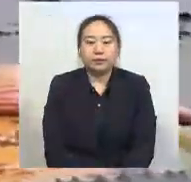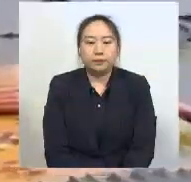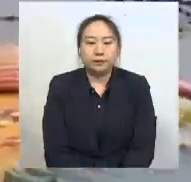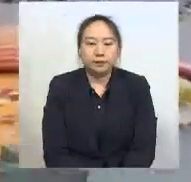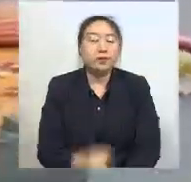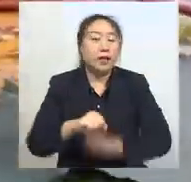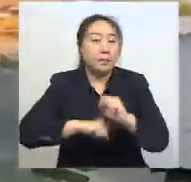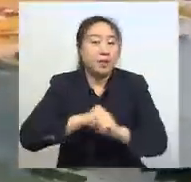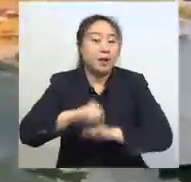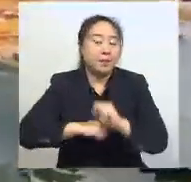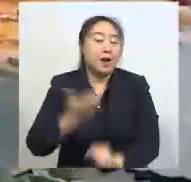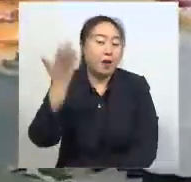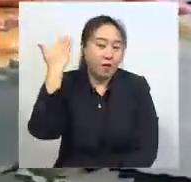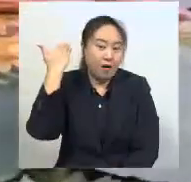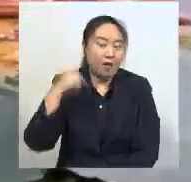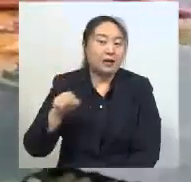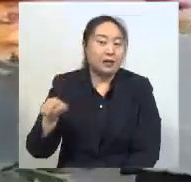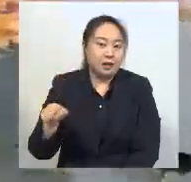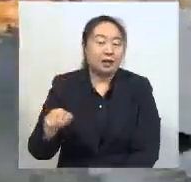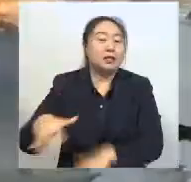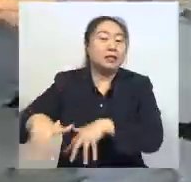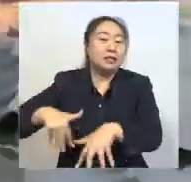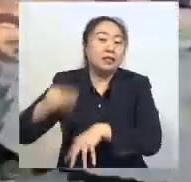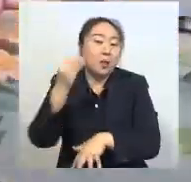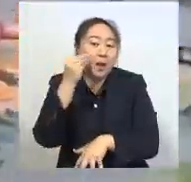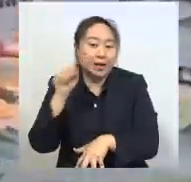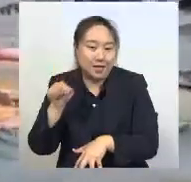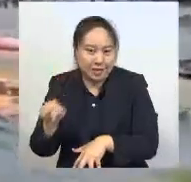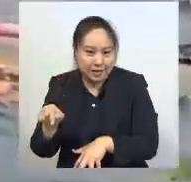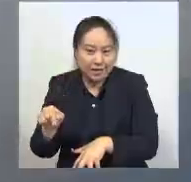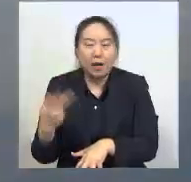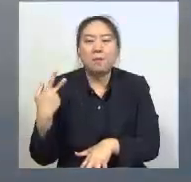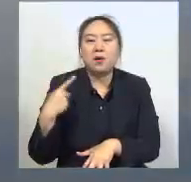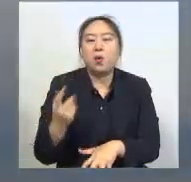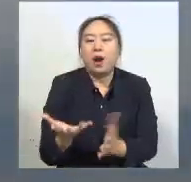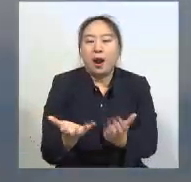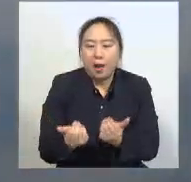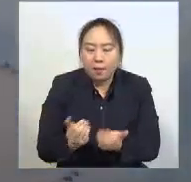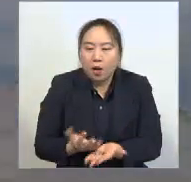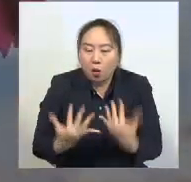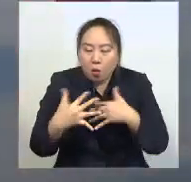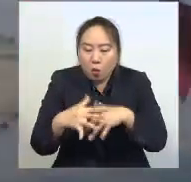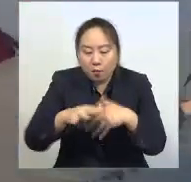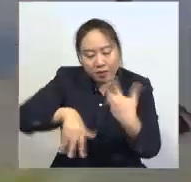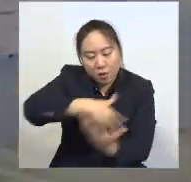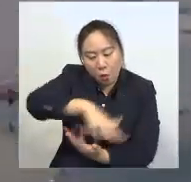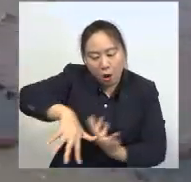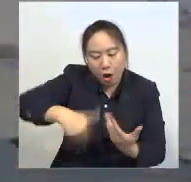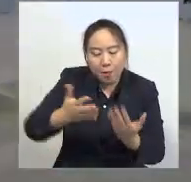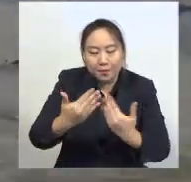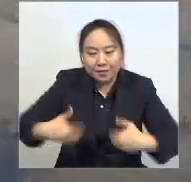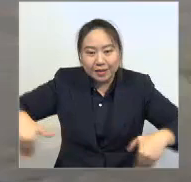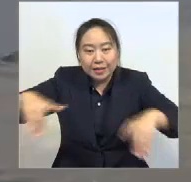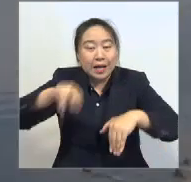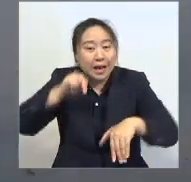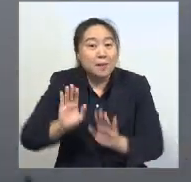กปีที่ผ่านมาชาวบ้านแก่ตำบลอีตื้ออำเภอยางตลาดต่างได้ใช้ประโยชน์และร่วมกันรักษาระบบนิเวศของอ่างเก็บน้ำหนองย่าม้